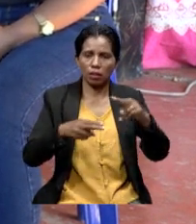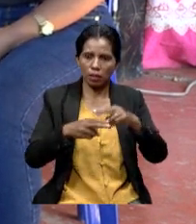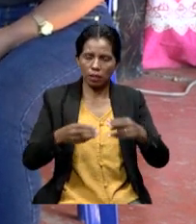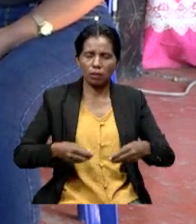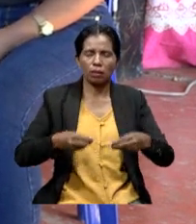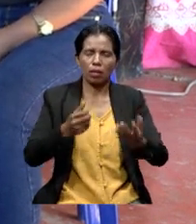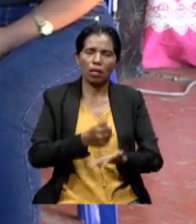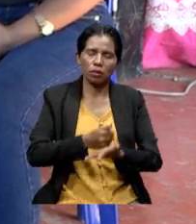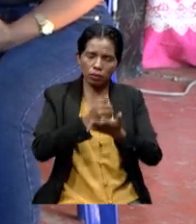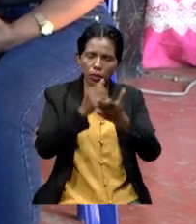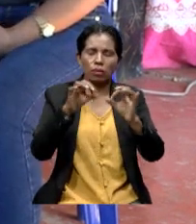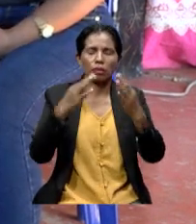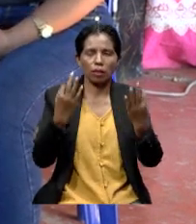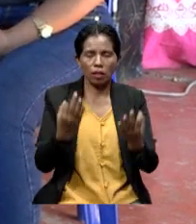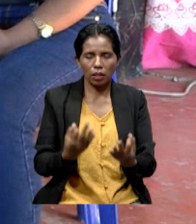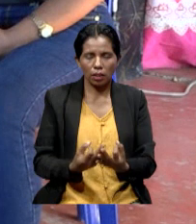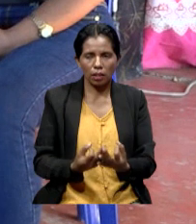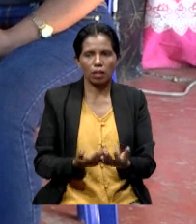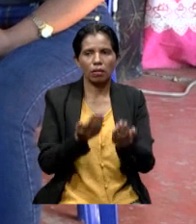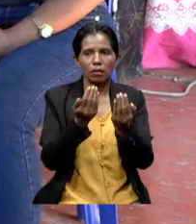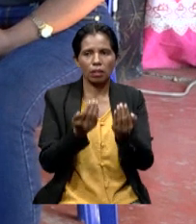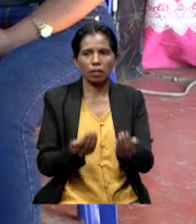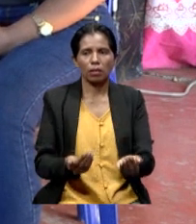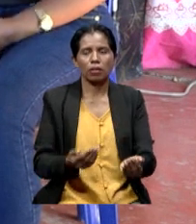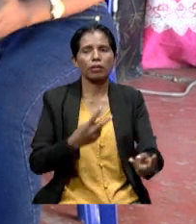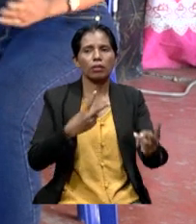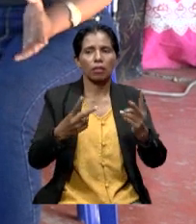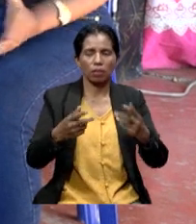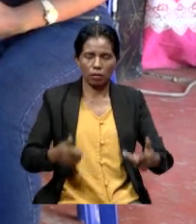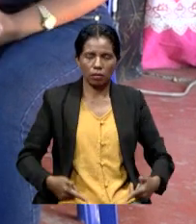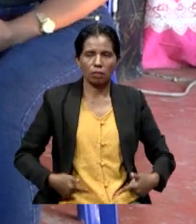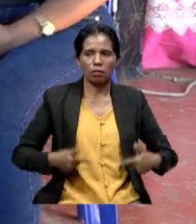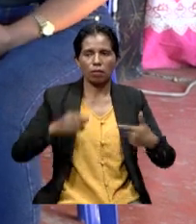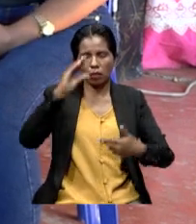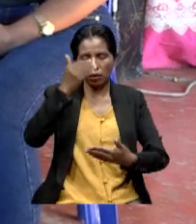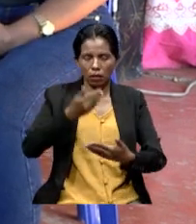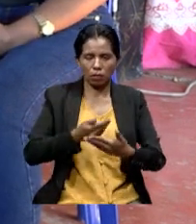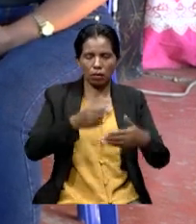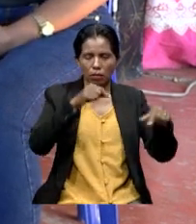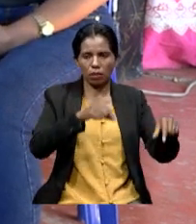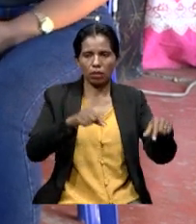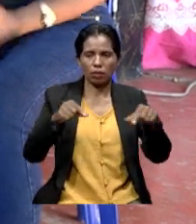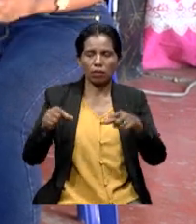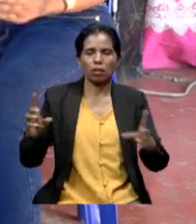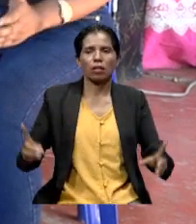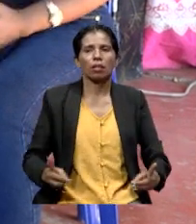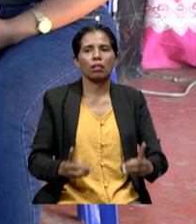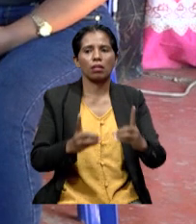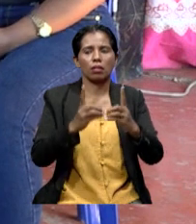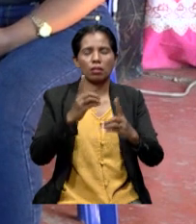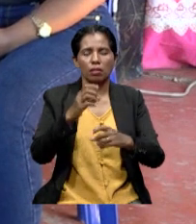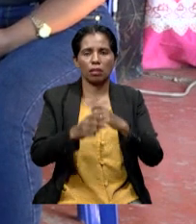uma kainé. Hodi hakman netik viaje Morris nebe oan deficiência ne enfrenta iha